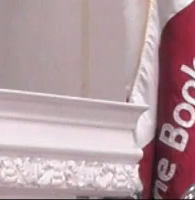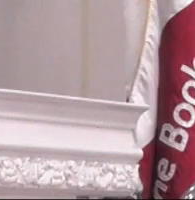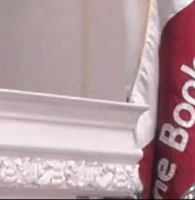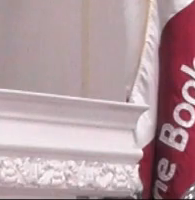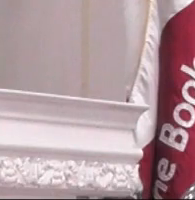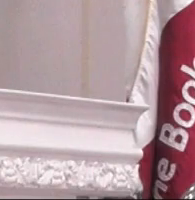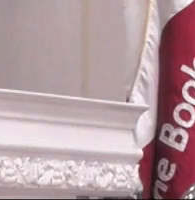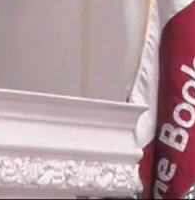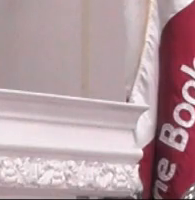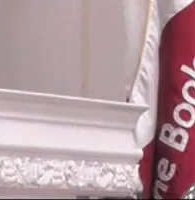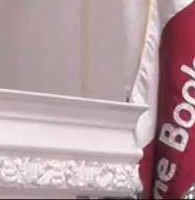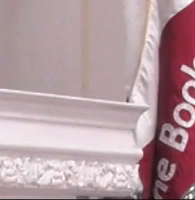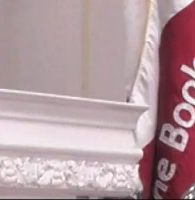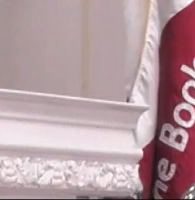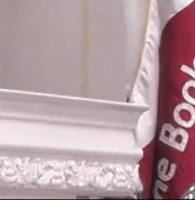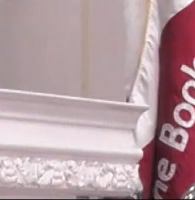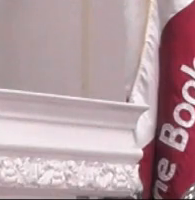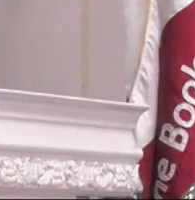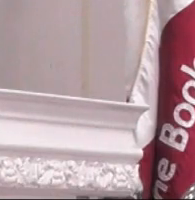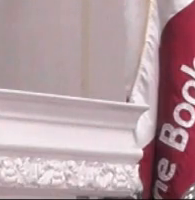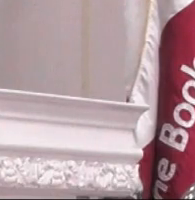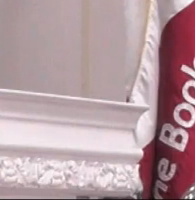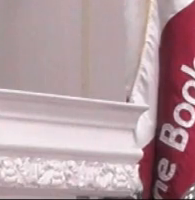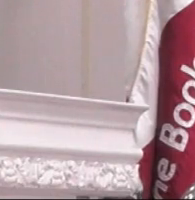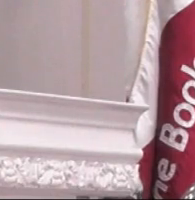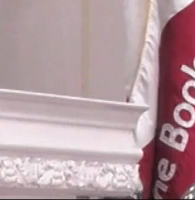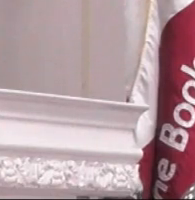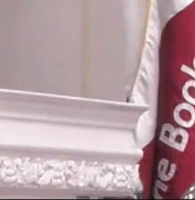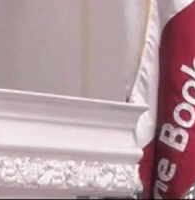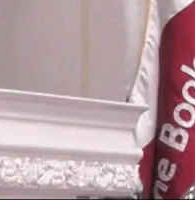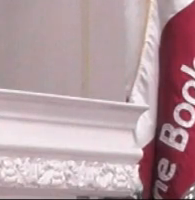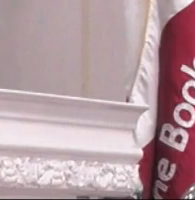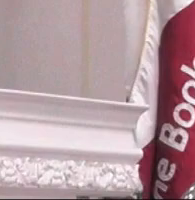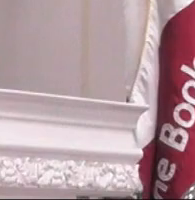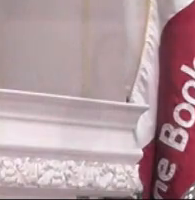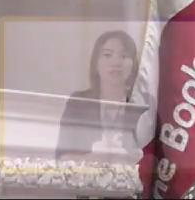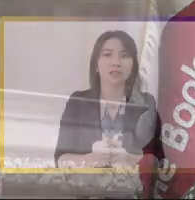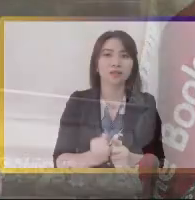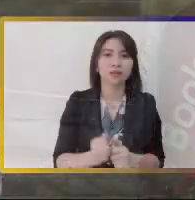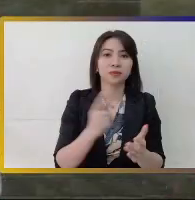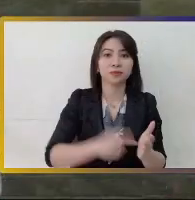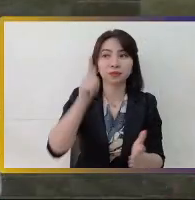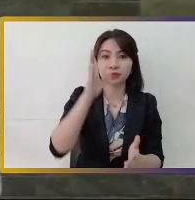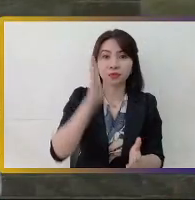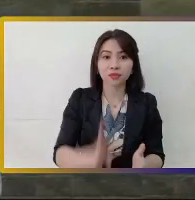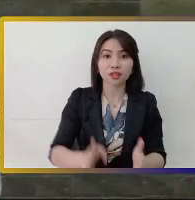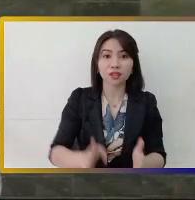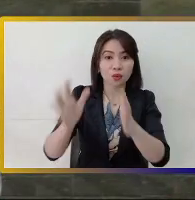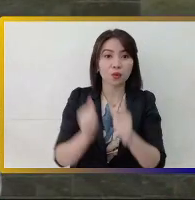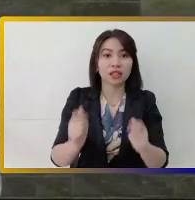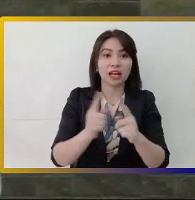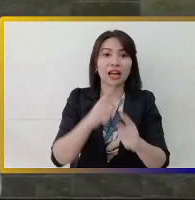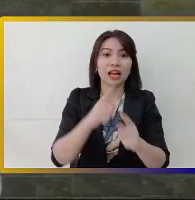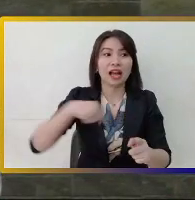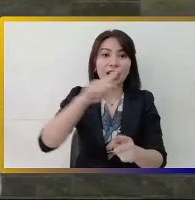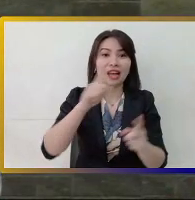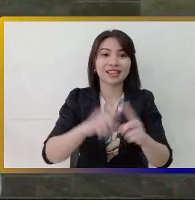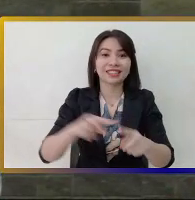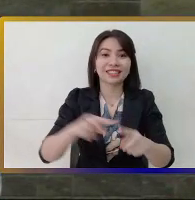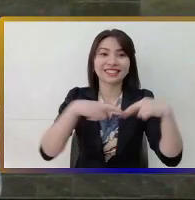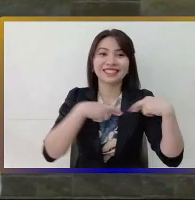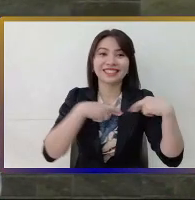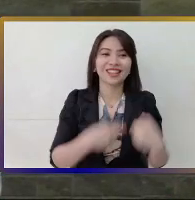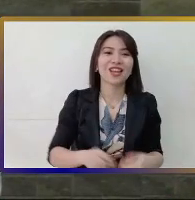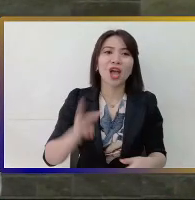to get an encounter with God who knows exactly what we need. I don't don't know about you, but I'm always excited.